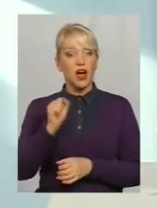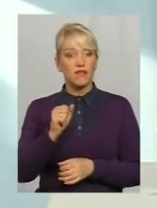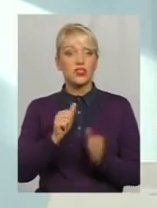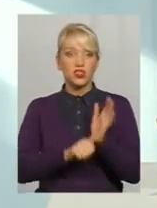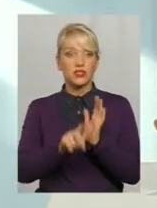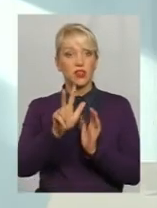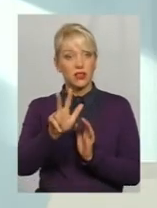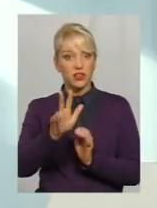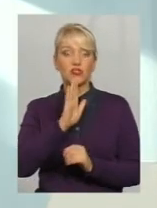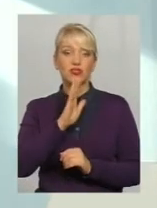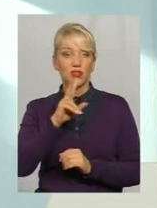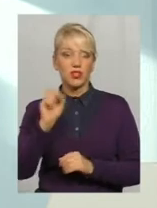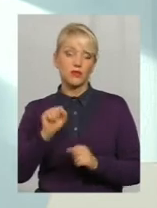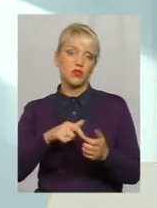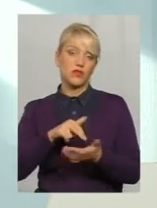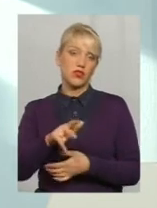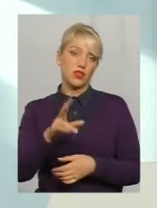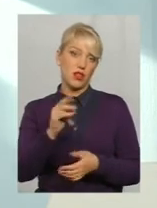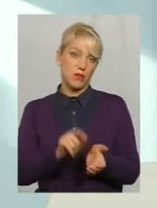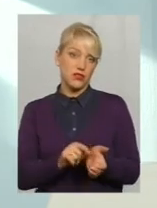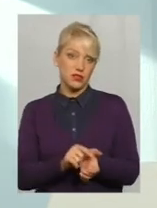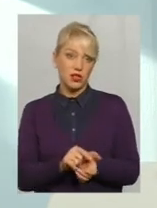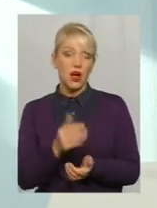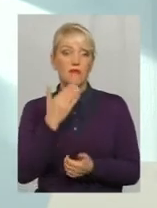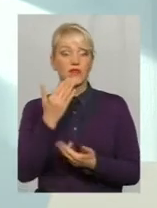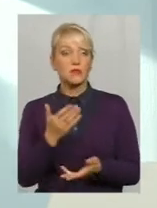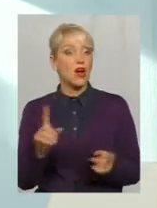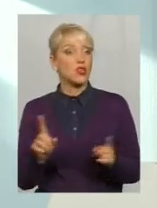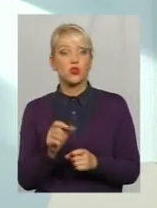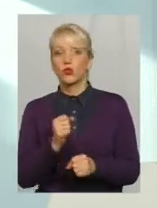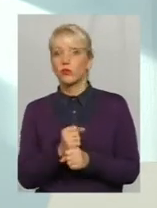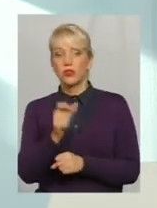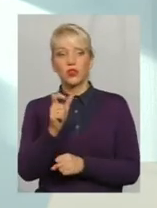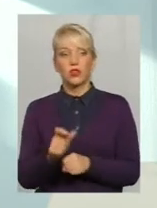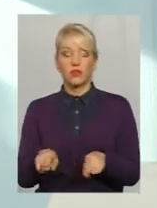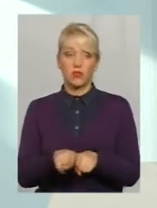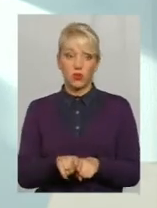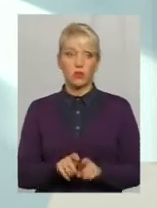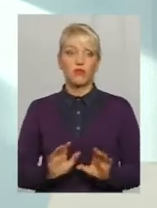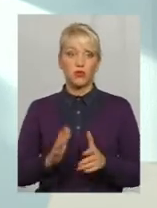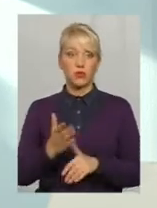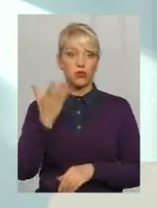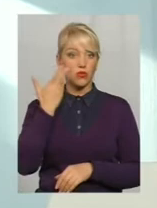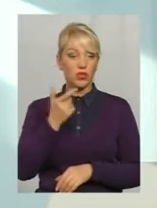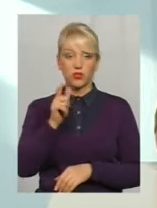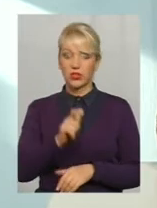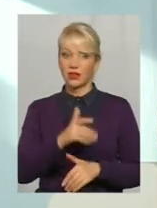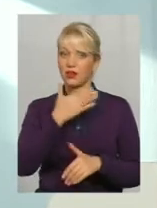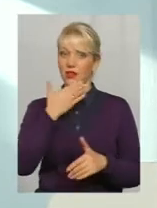63 роки. Зможе вийти на пенсію в 63 роки. Ви запитаєте, а що робити людині в такому випадку, там, коли вона не має